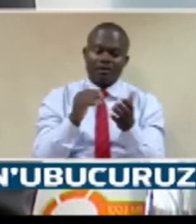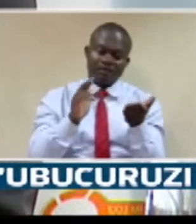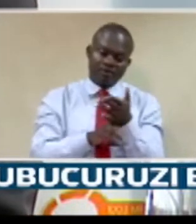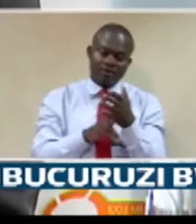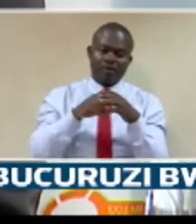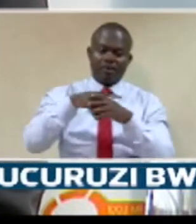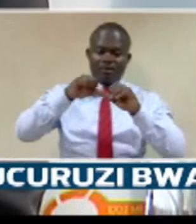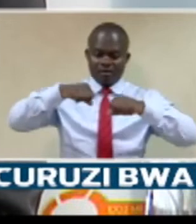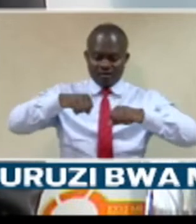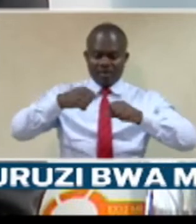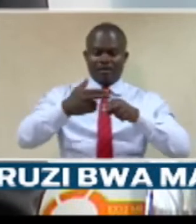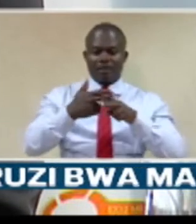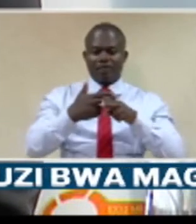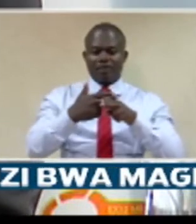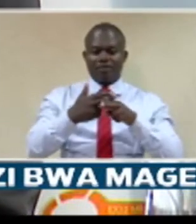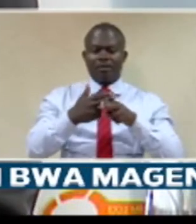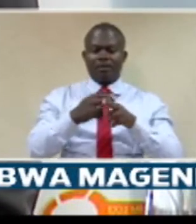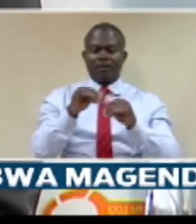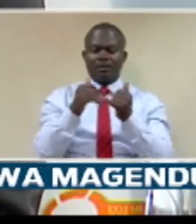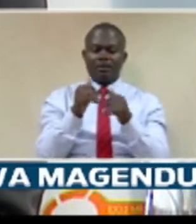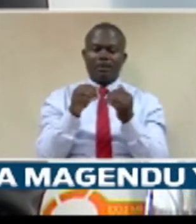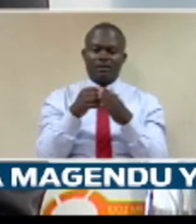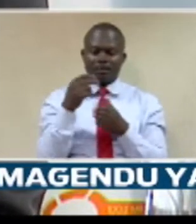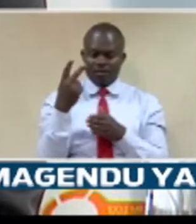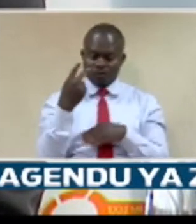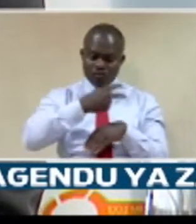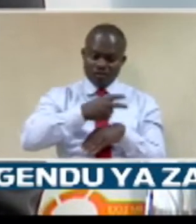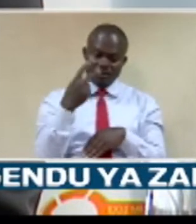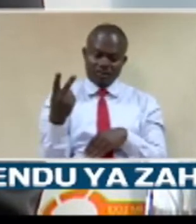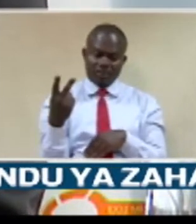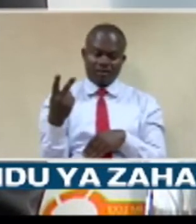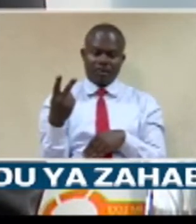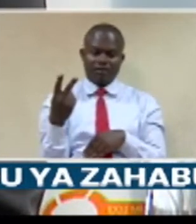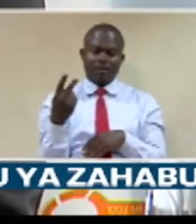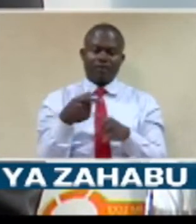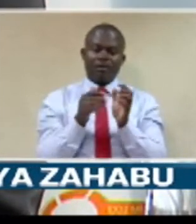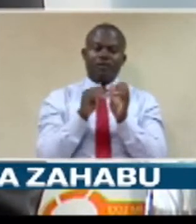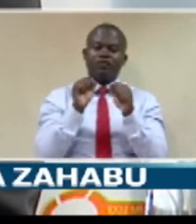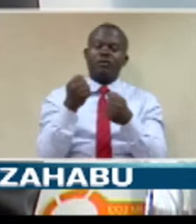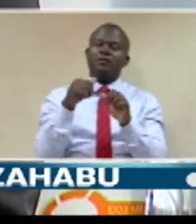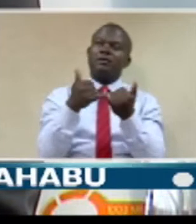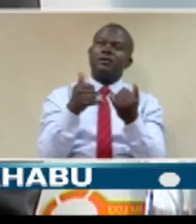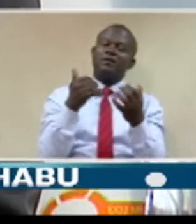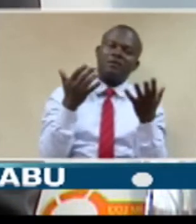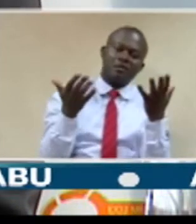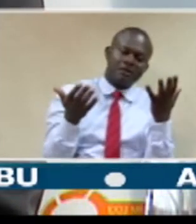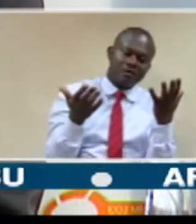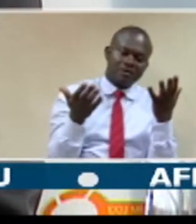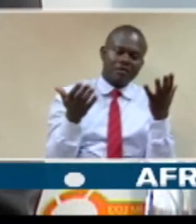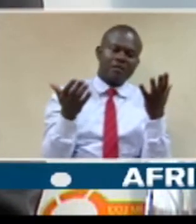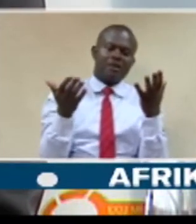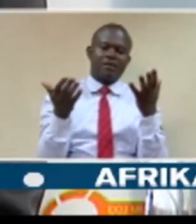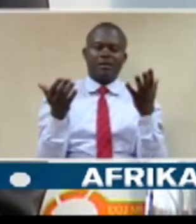muri amasezerano ni uko ngira ngo minimum match day igomba kuba ari imikino nk'ibiri kuri match day, ariko ushobora kuba match day ari imikino